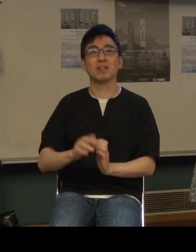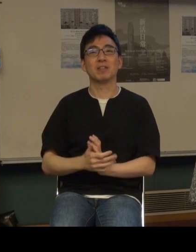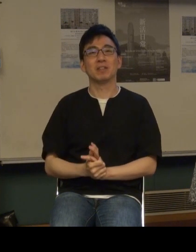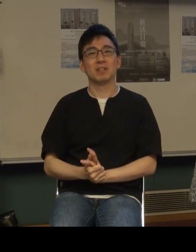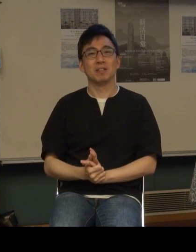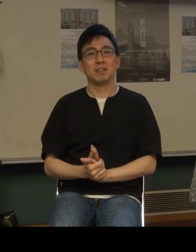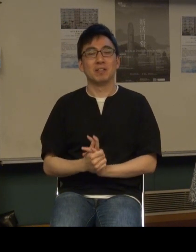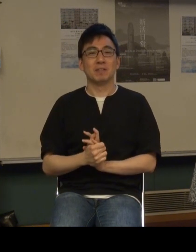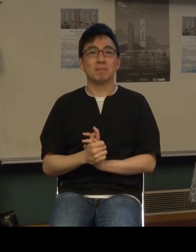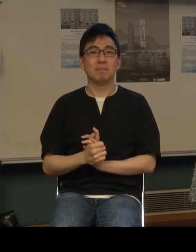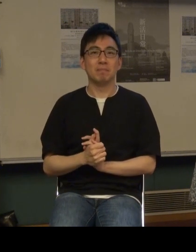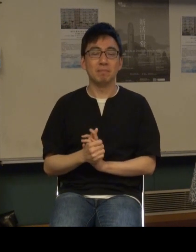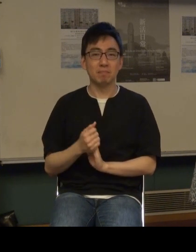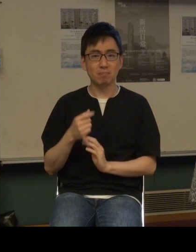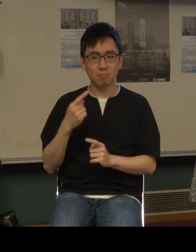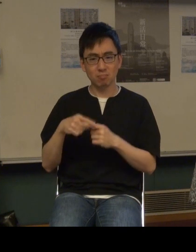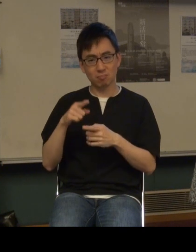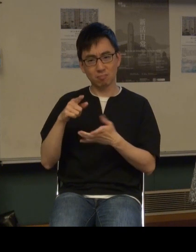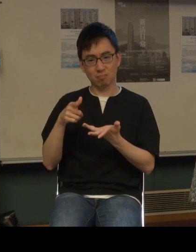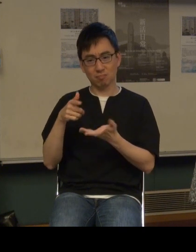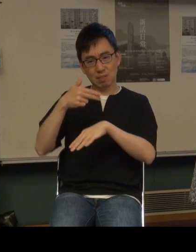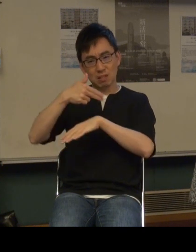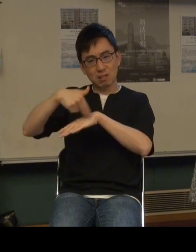的一個規劃的。